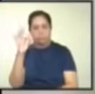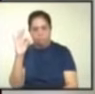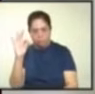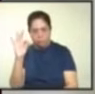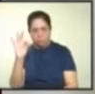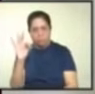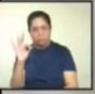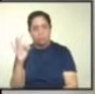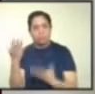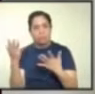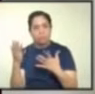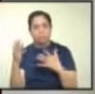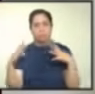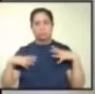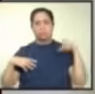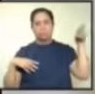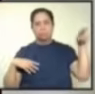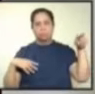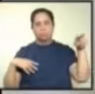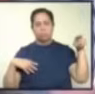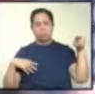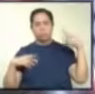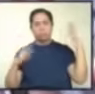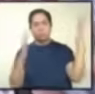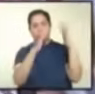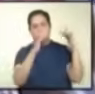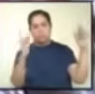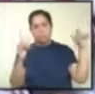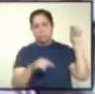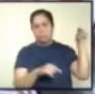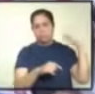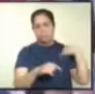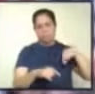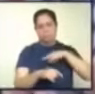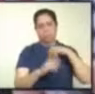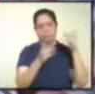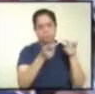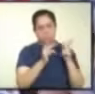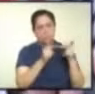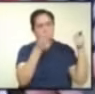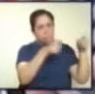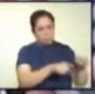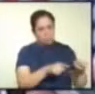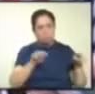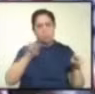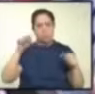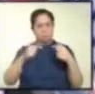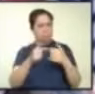November 23, 2009. Nagkataon kasi holiday doon, kalimudan festival doon sa amin eh. Doon nangyari ang